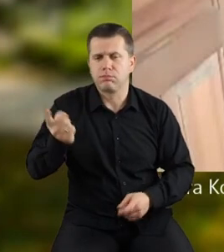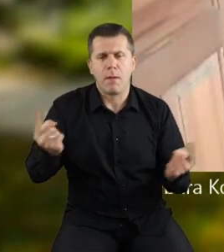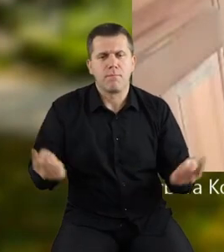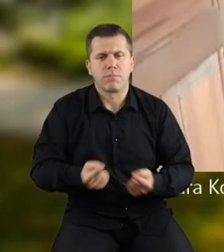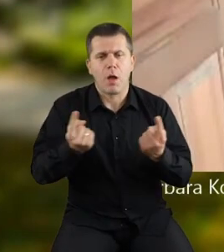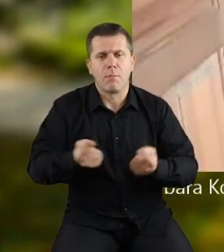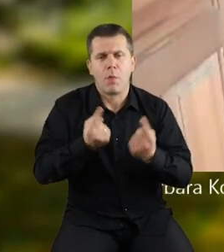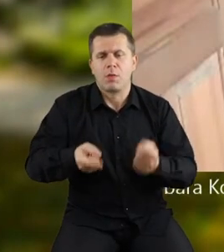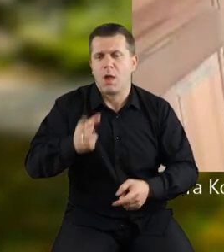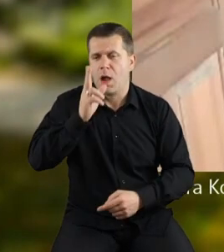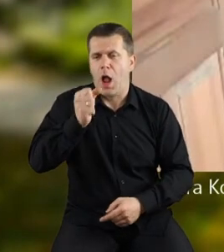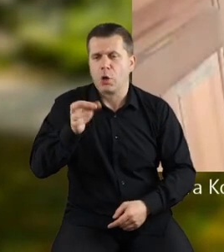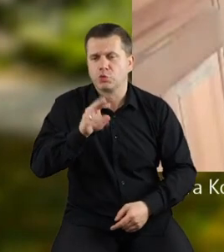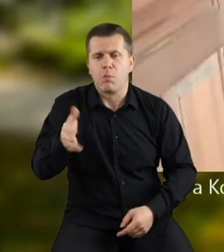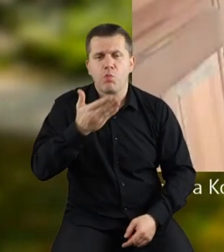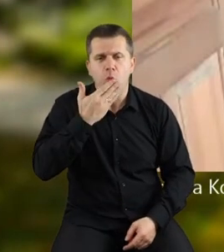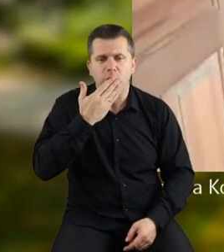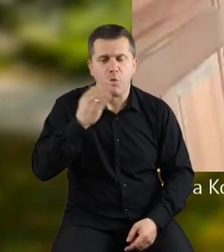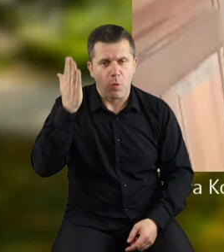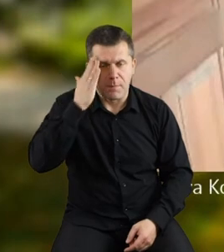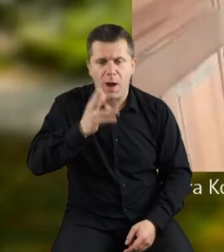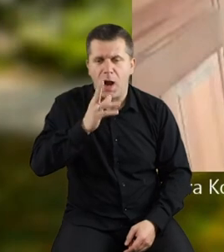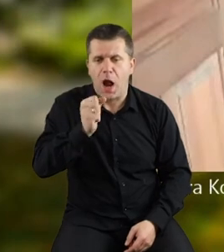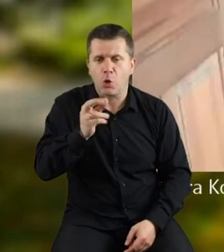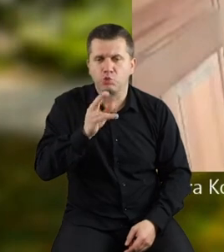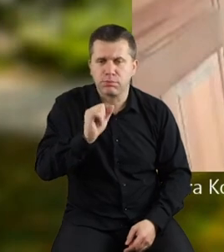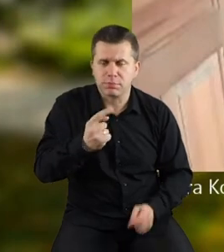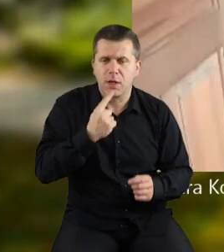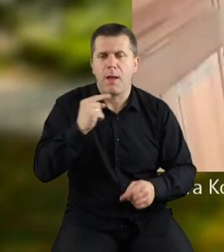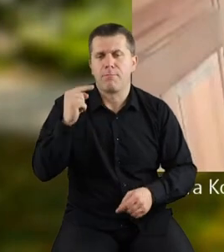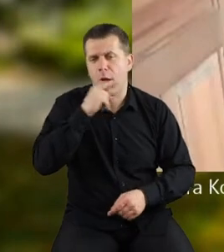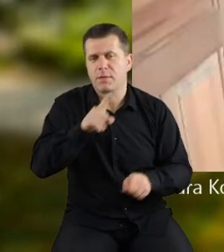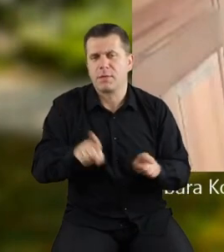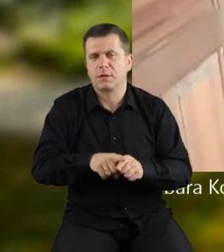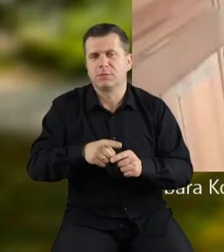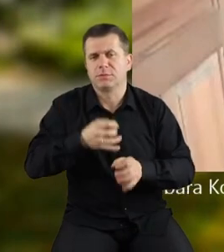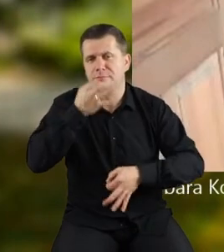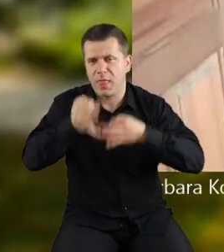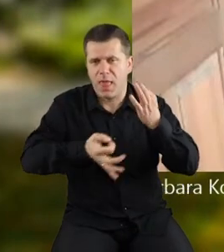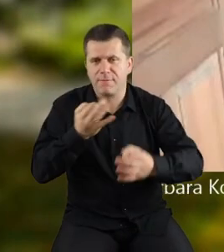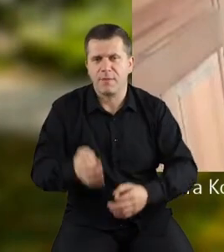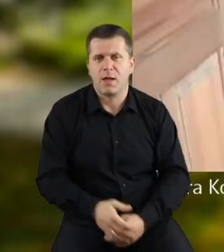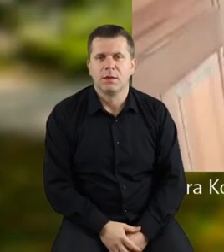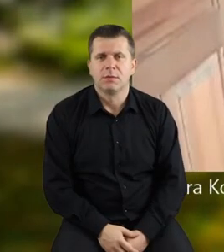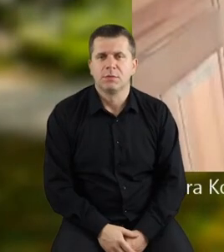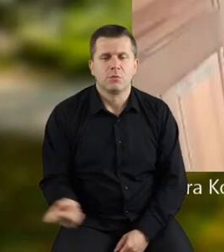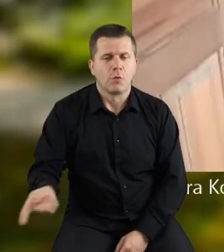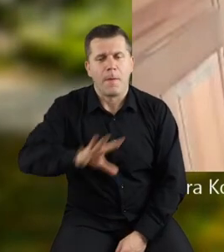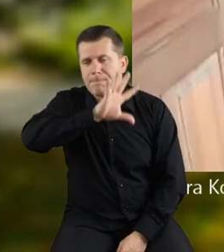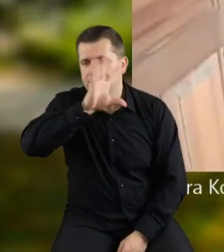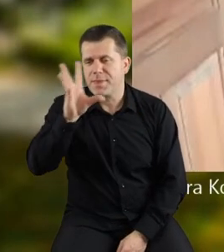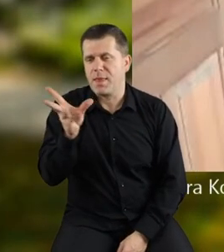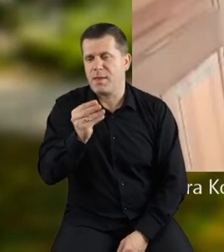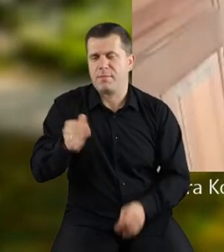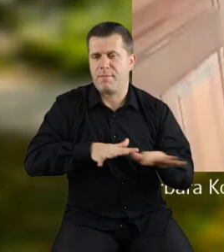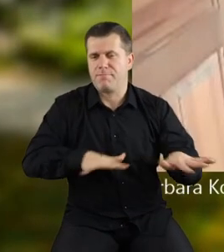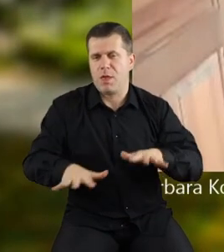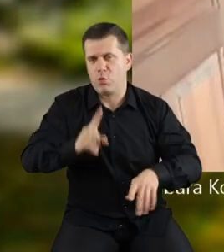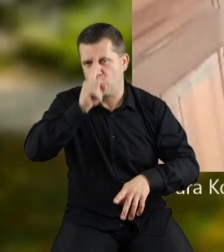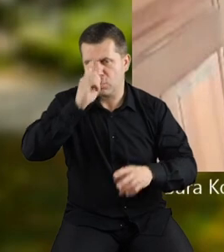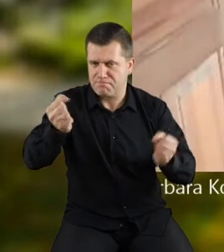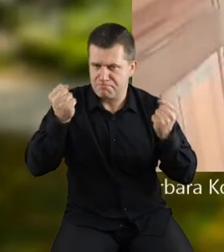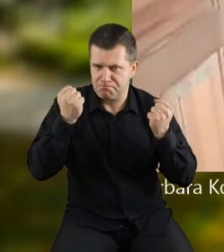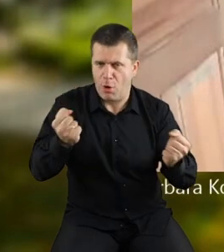promotorką Kaszub, bo i mówi po kaszubsku i potrafi zaśpiewać. To piękna